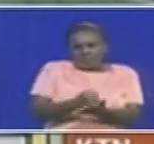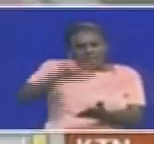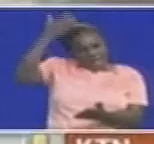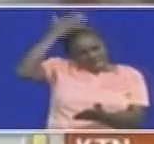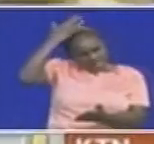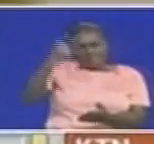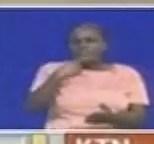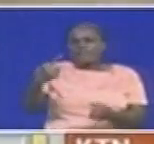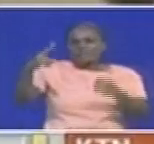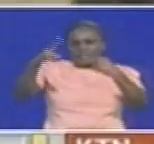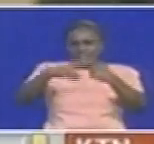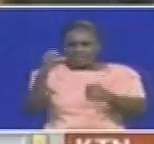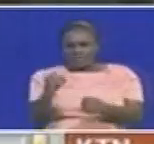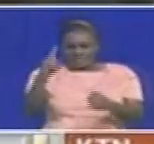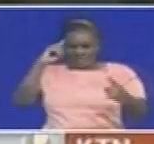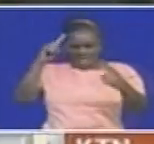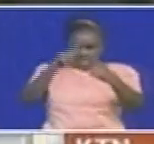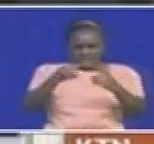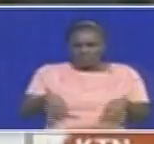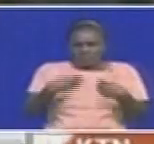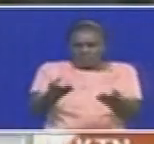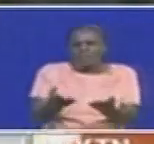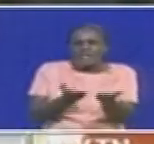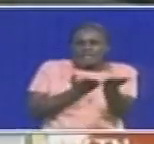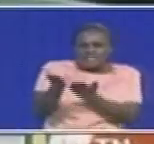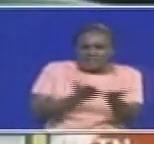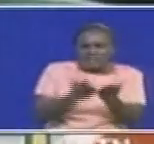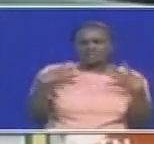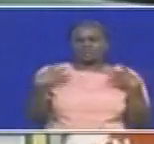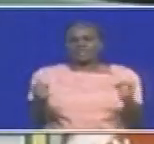170 kwa lengo la kutoa huduma za matibabu katika eneo hili.